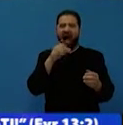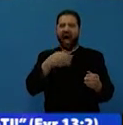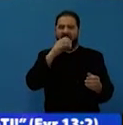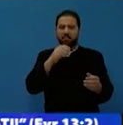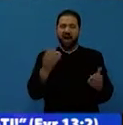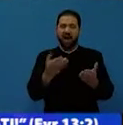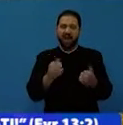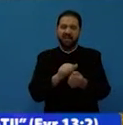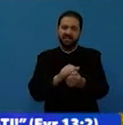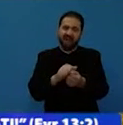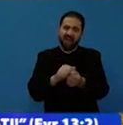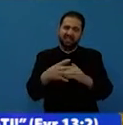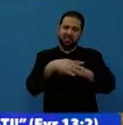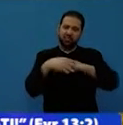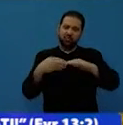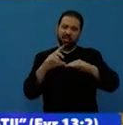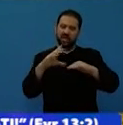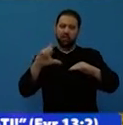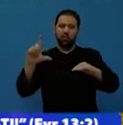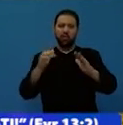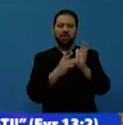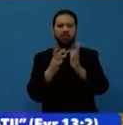Hristos. Însă altruismul